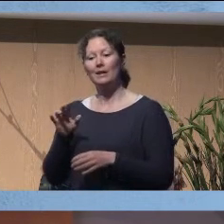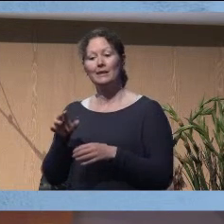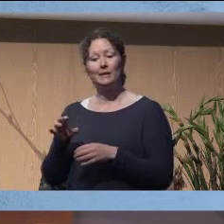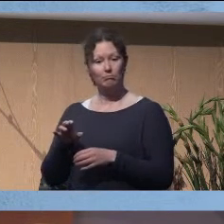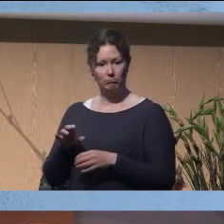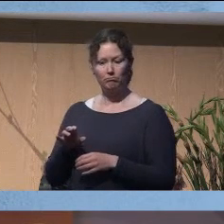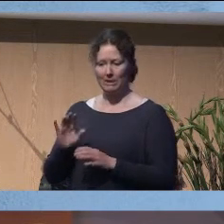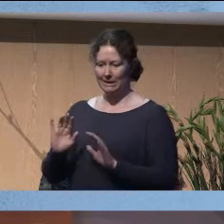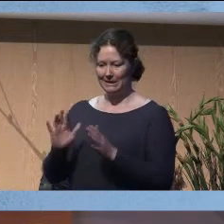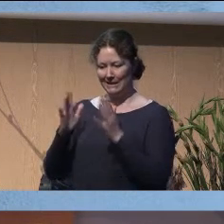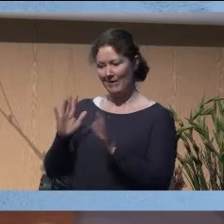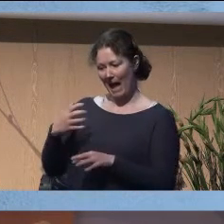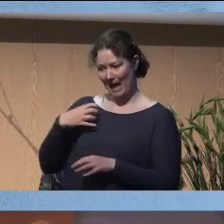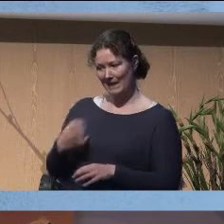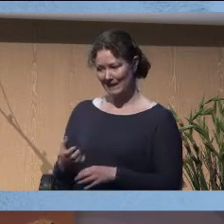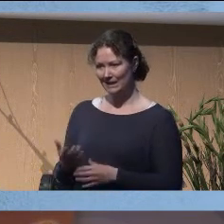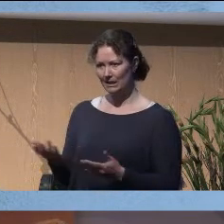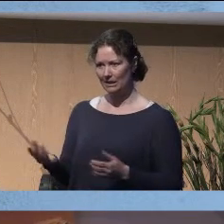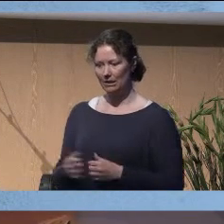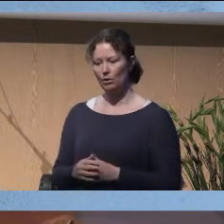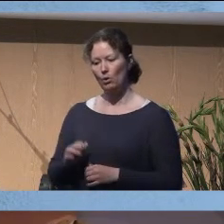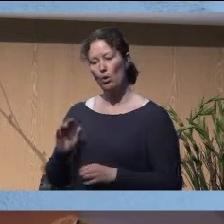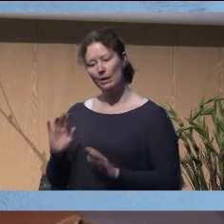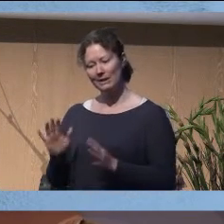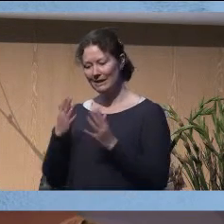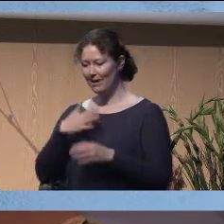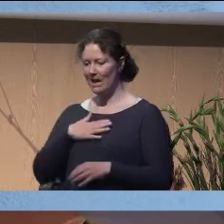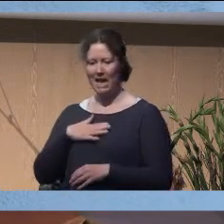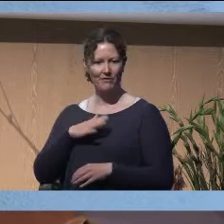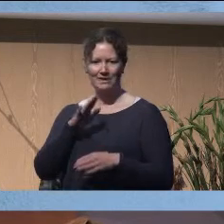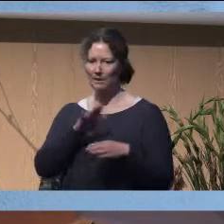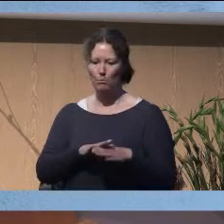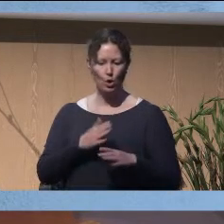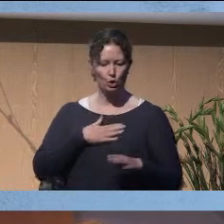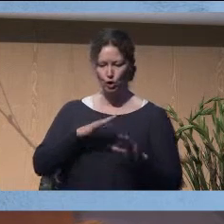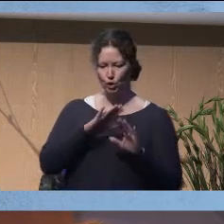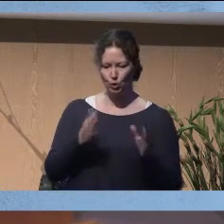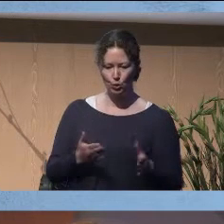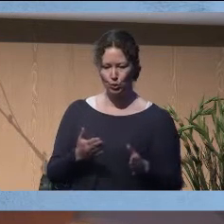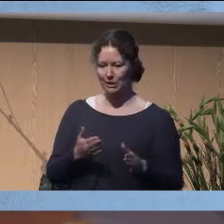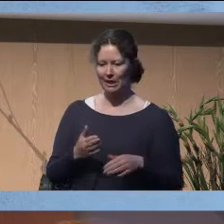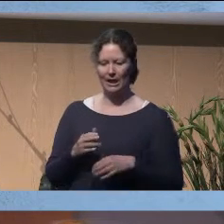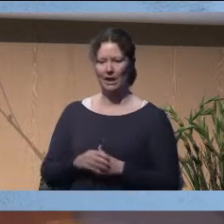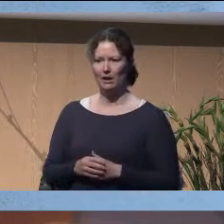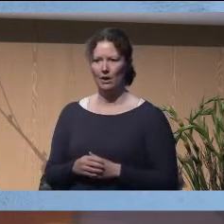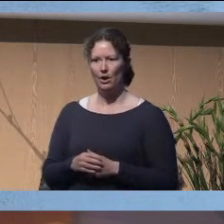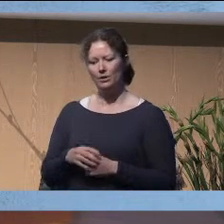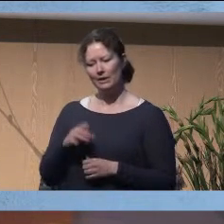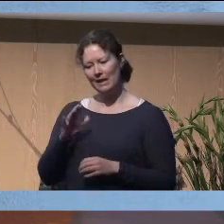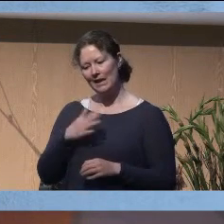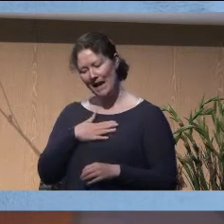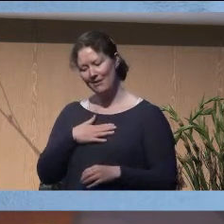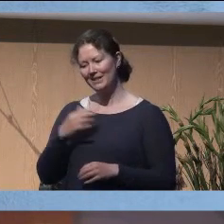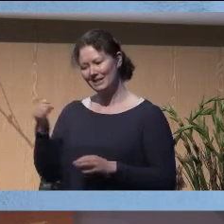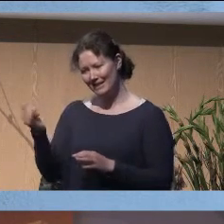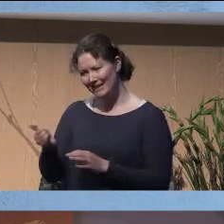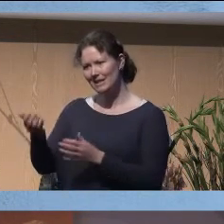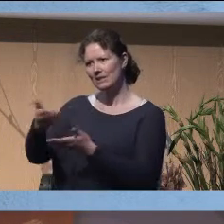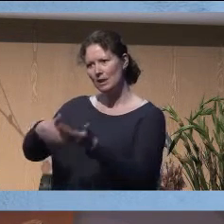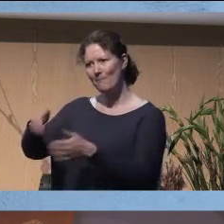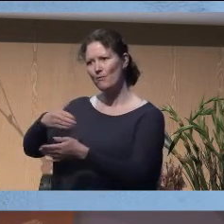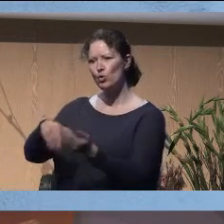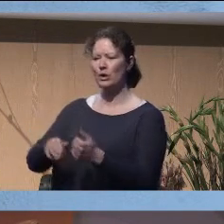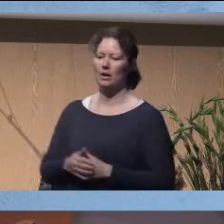dere. Og livet leves ikke på sykehuset, og ikke på DPS-et. Det leves I samfunnet.